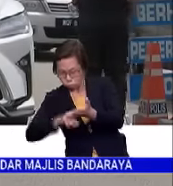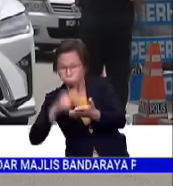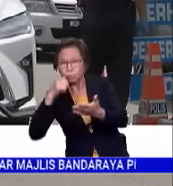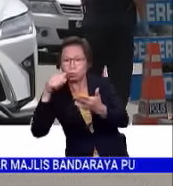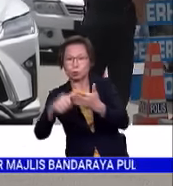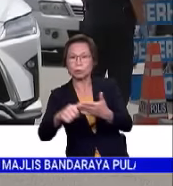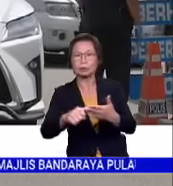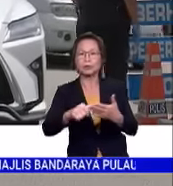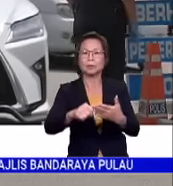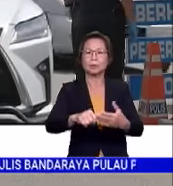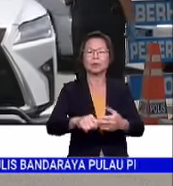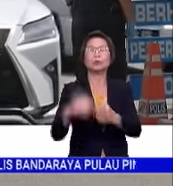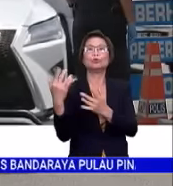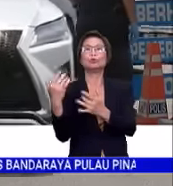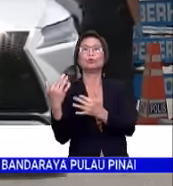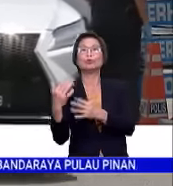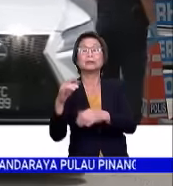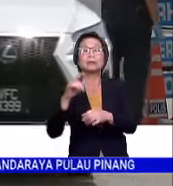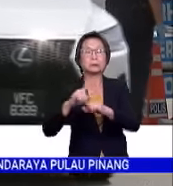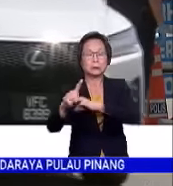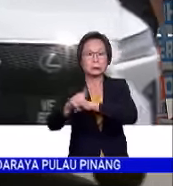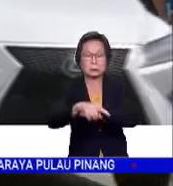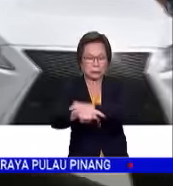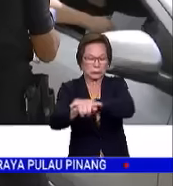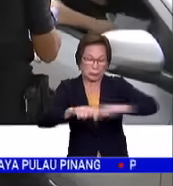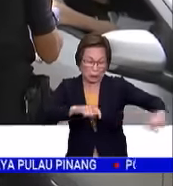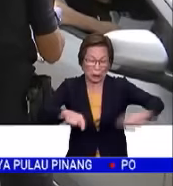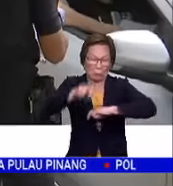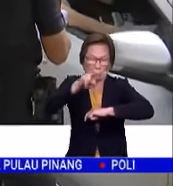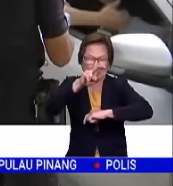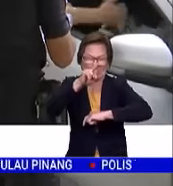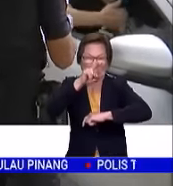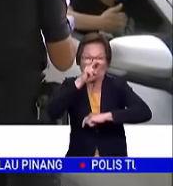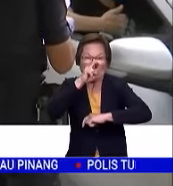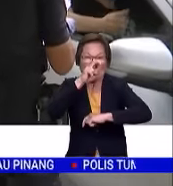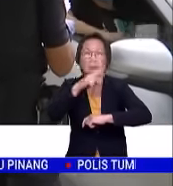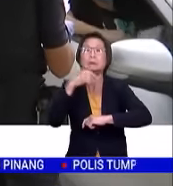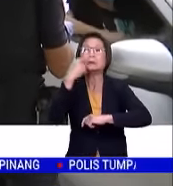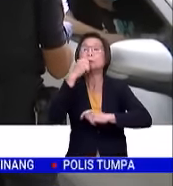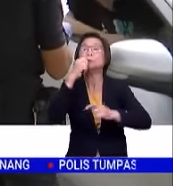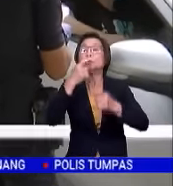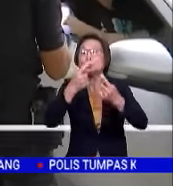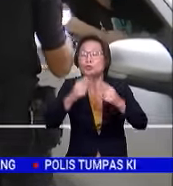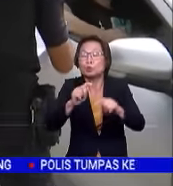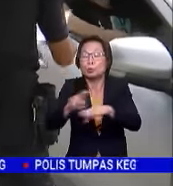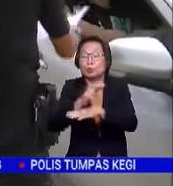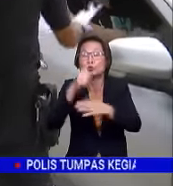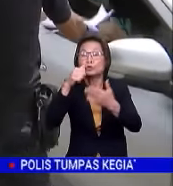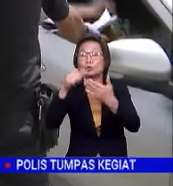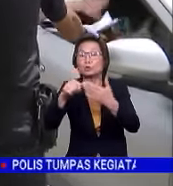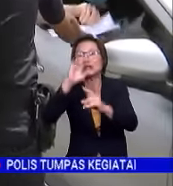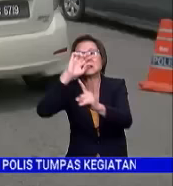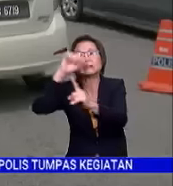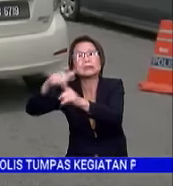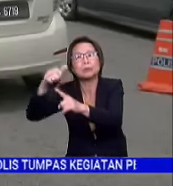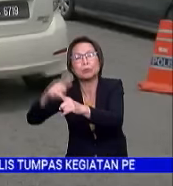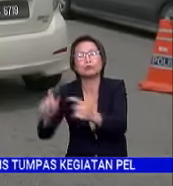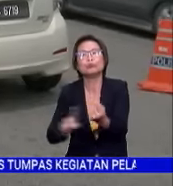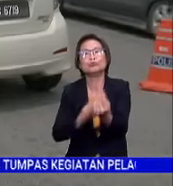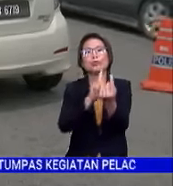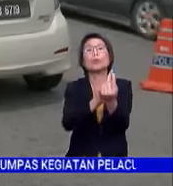Tindakan tegas menanti mana-mana pihak yang cuba menggunakan surat palsu. Beliau ditemui di Angkasa Puri.